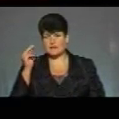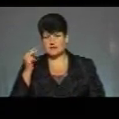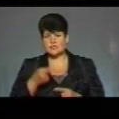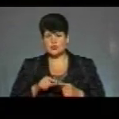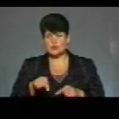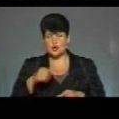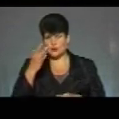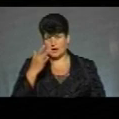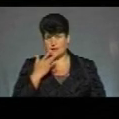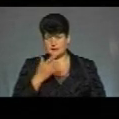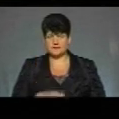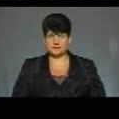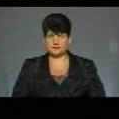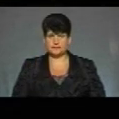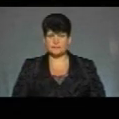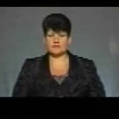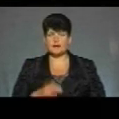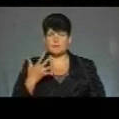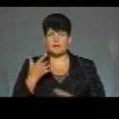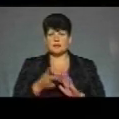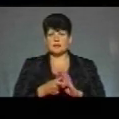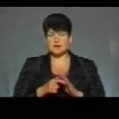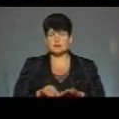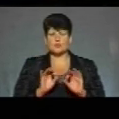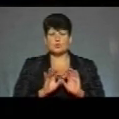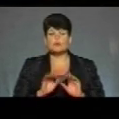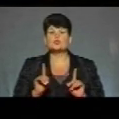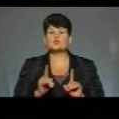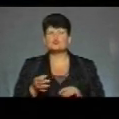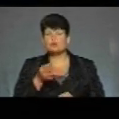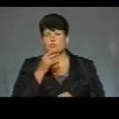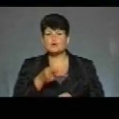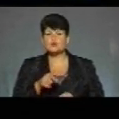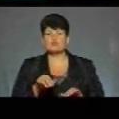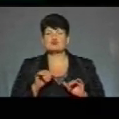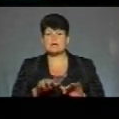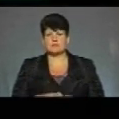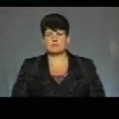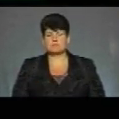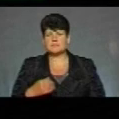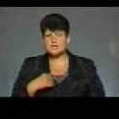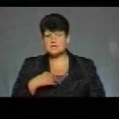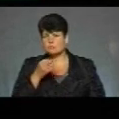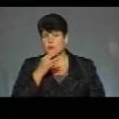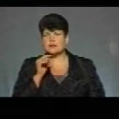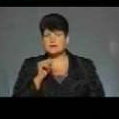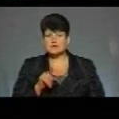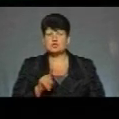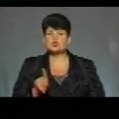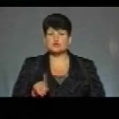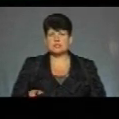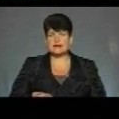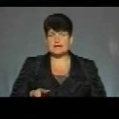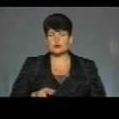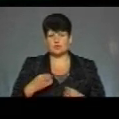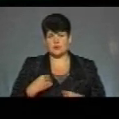літа. П'ятикласник Борис Заєць розповів, що йому сподобалося на цьому заході. Мені сподобалось те, що директор